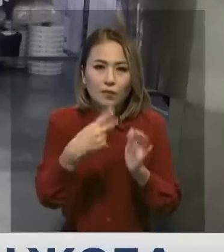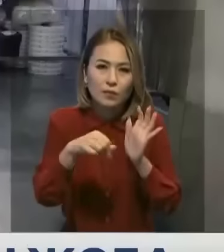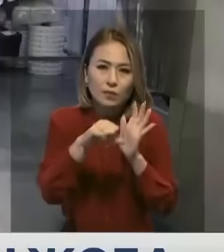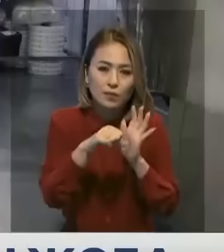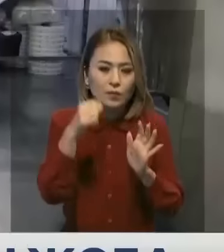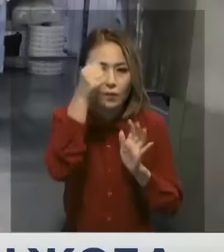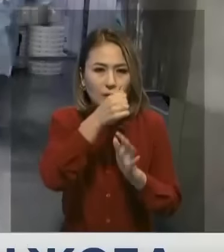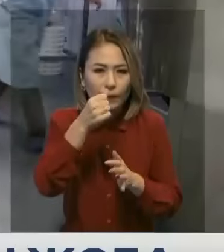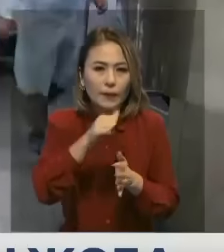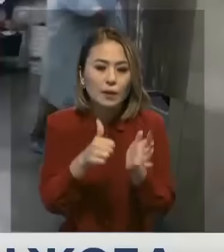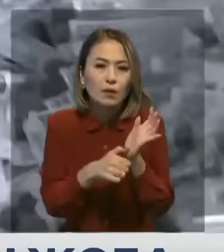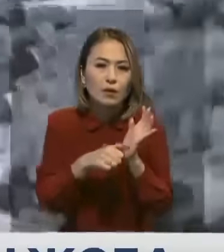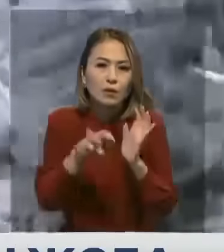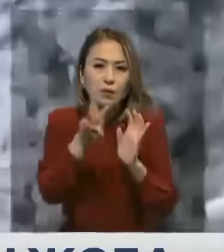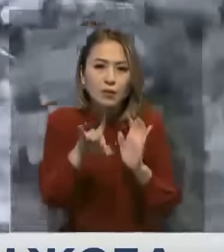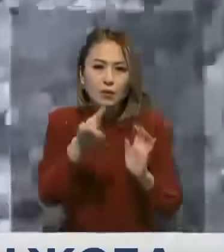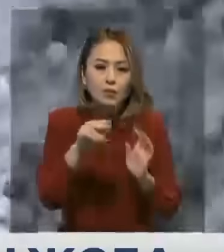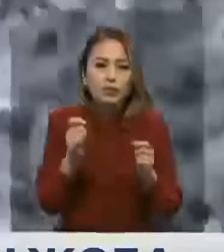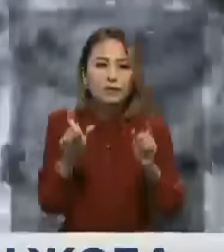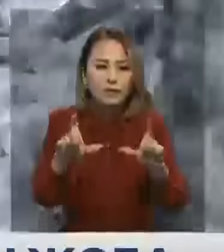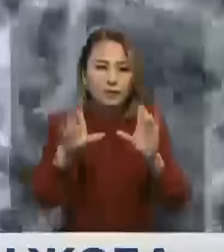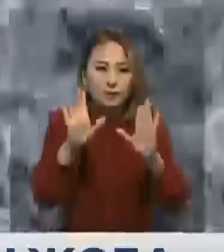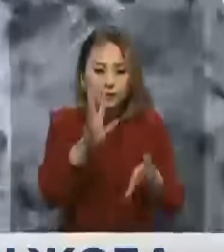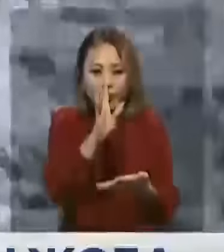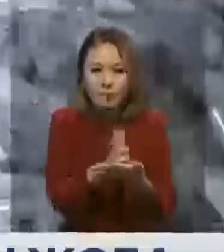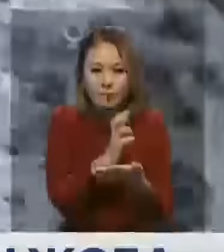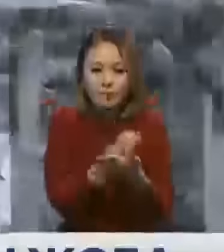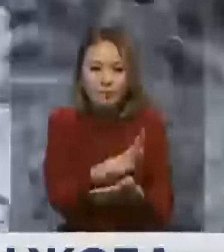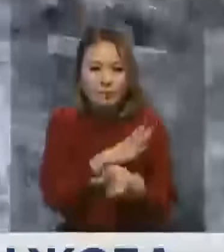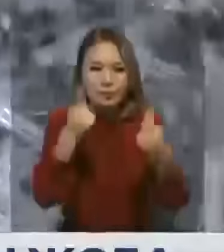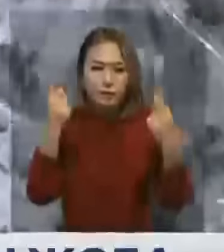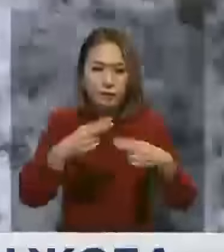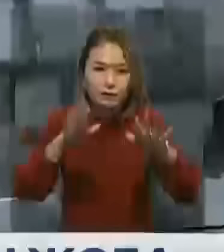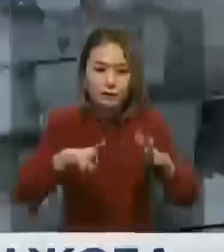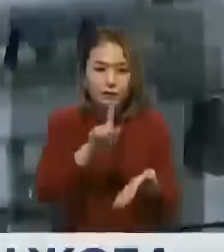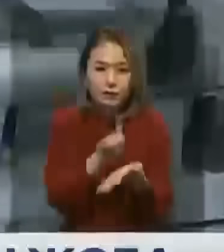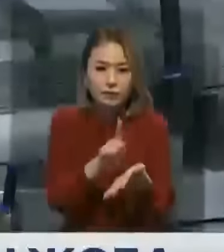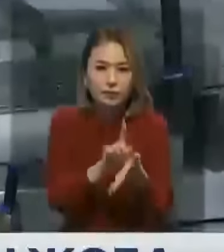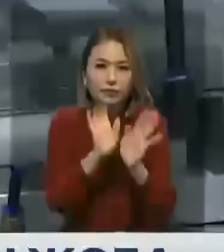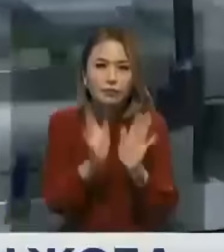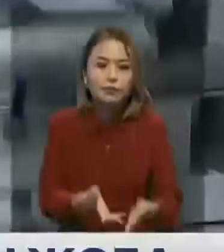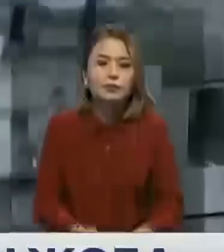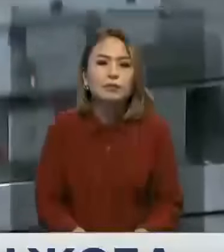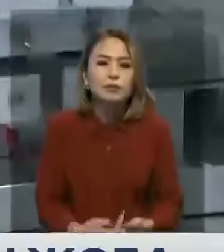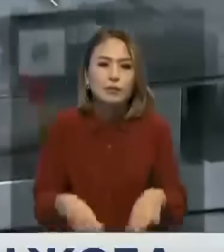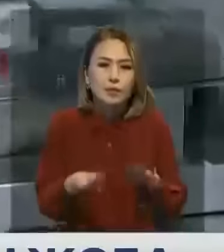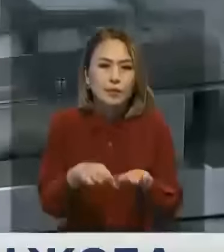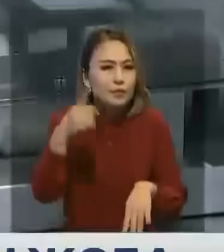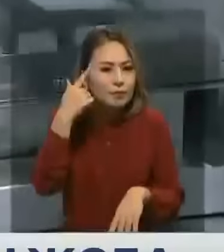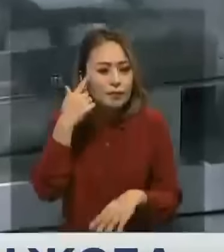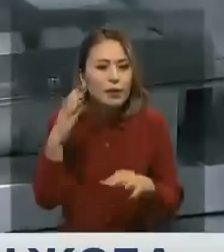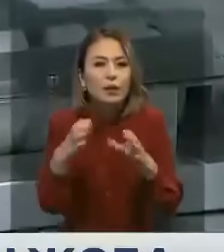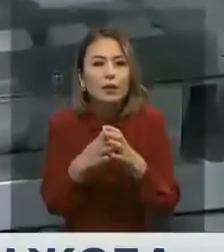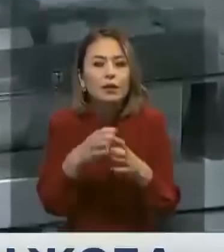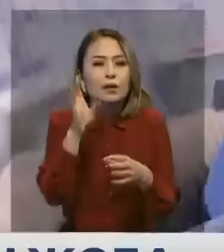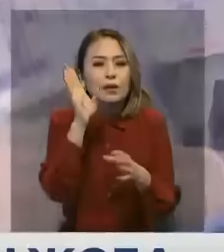оның көлемі 600 миллиард сомға ұлғаяды. Негізгі табыс көзі кеден мен салық қызметтерінің алымдары болмақ. Қазір Қырғызстанға қаражат